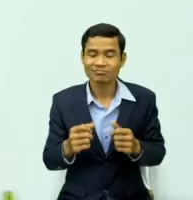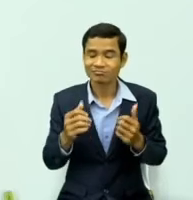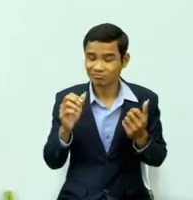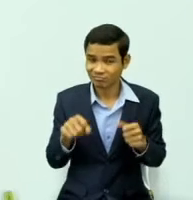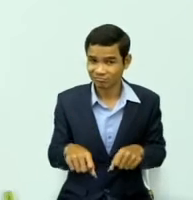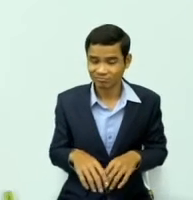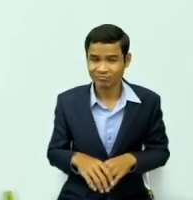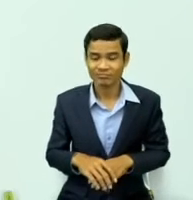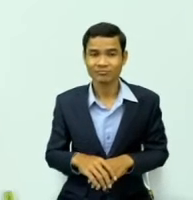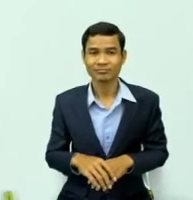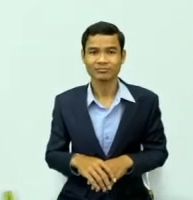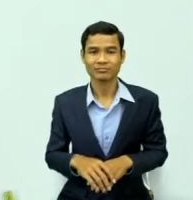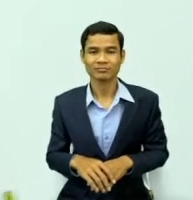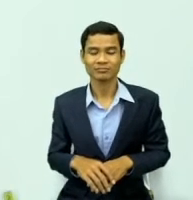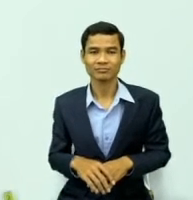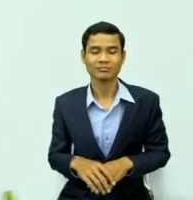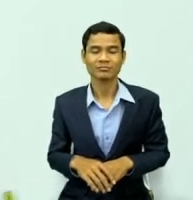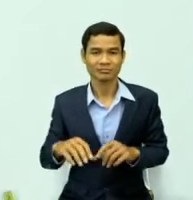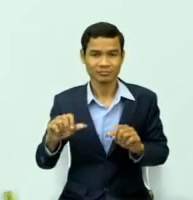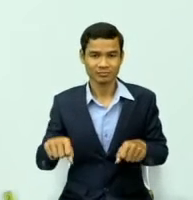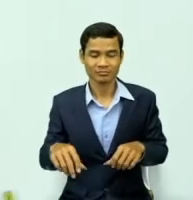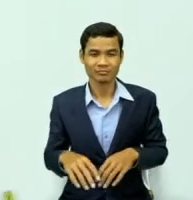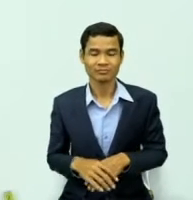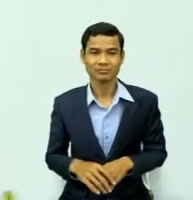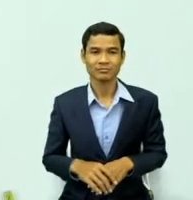ná chà